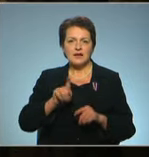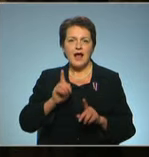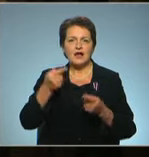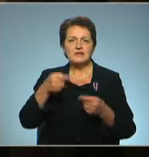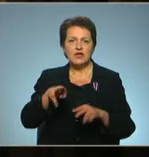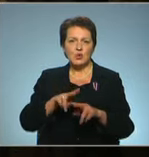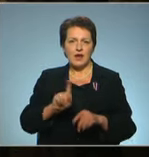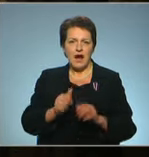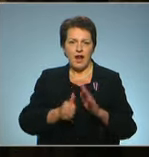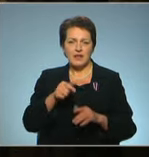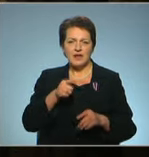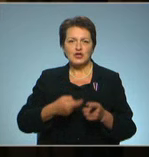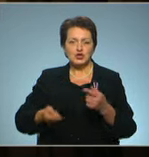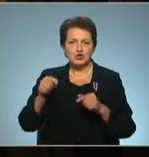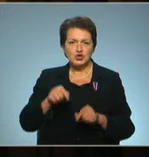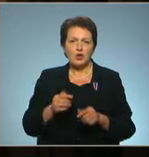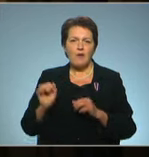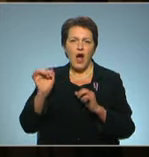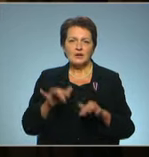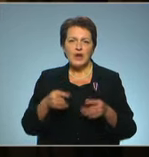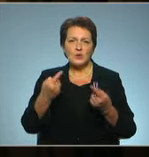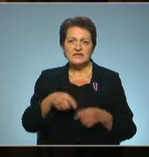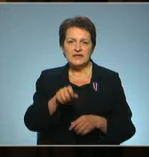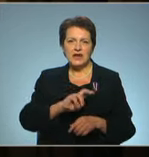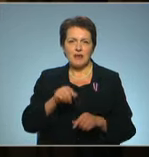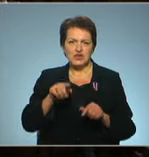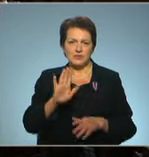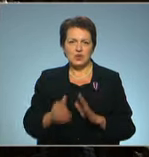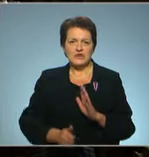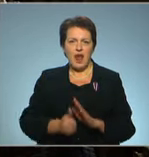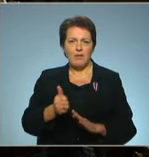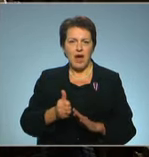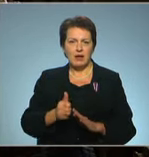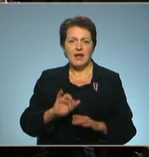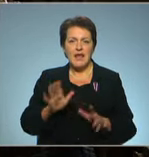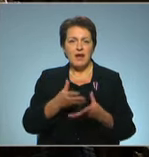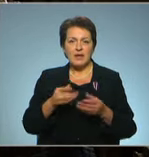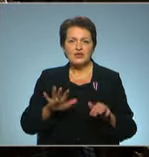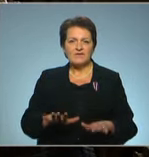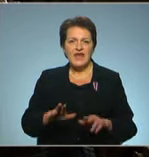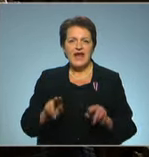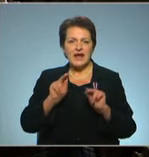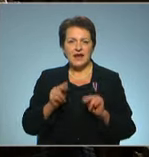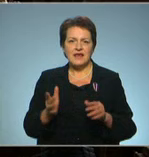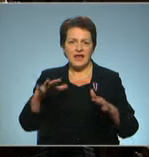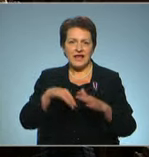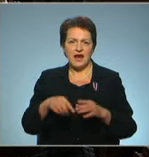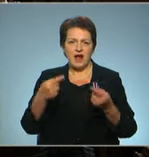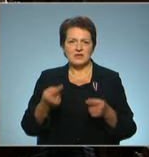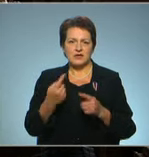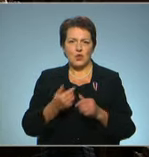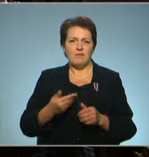labāk, tad šurpu atbrauks citi, kam šeit ir labāk. Ja pazūd vietējā reliģija, ienāk cita un mājo